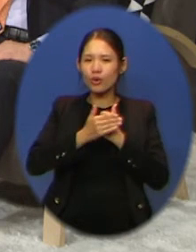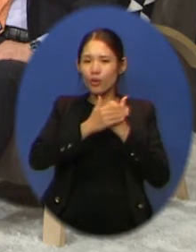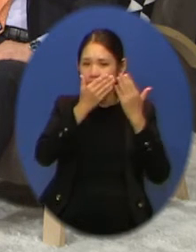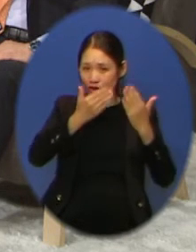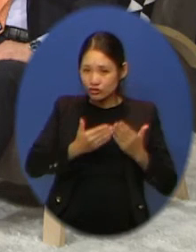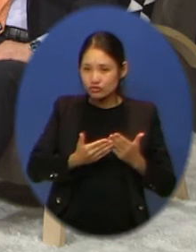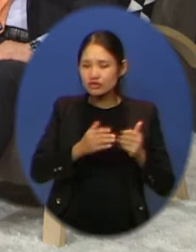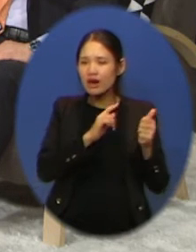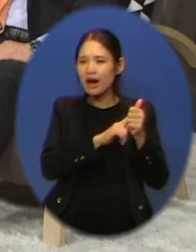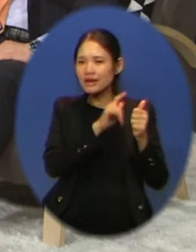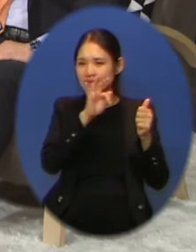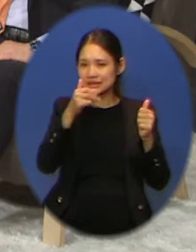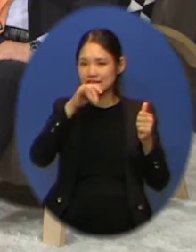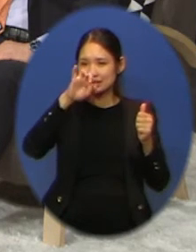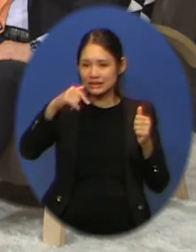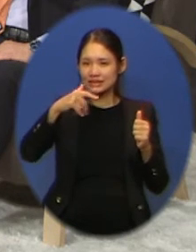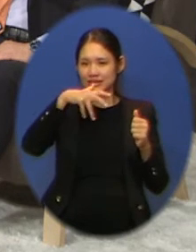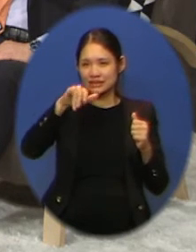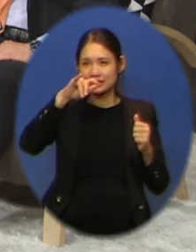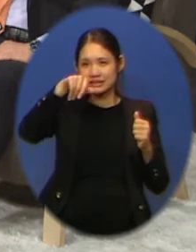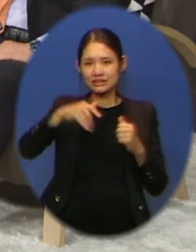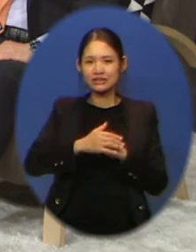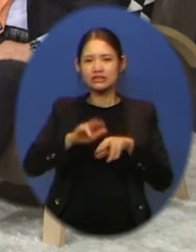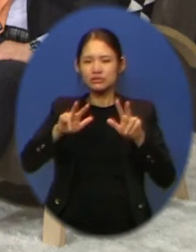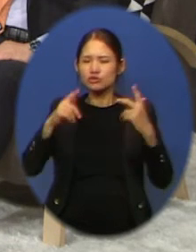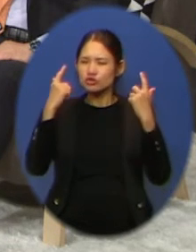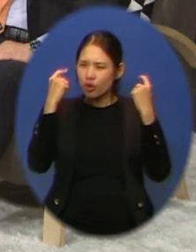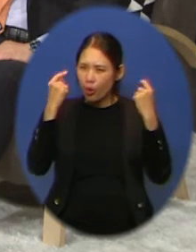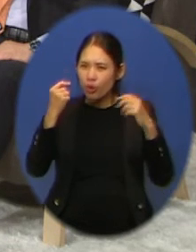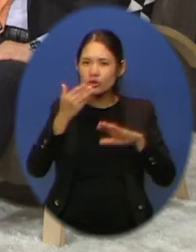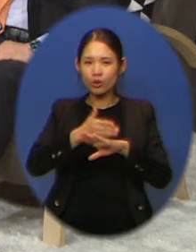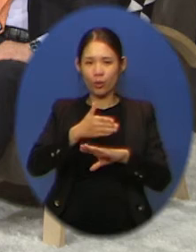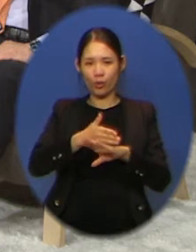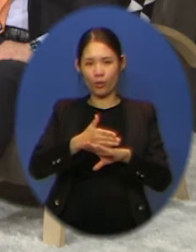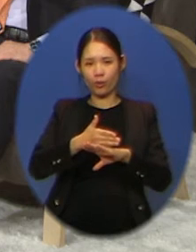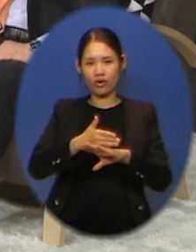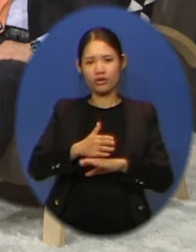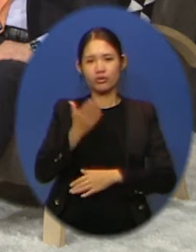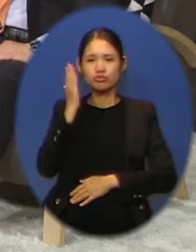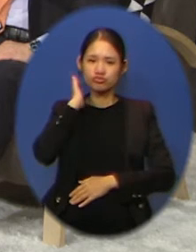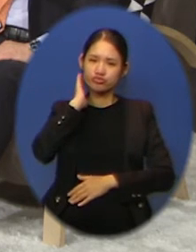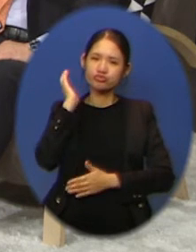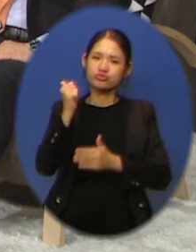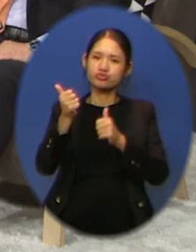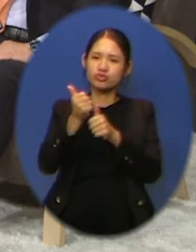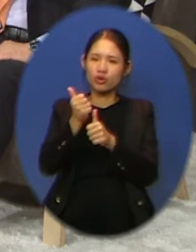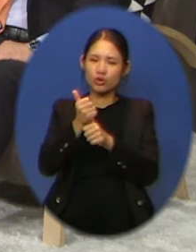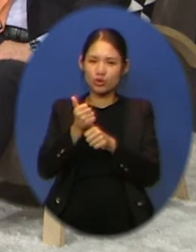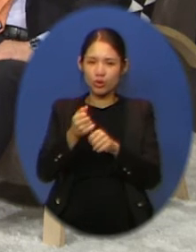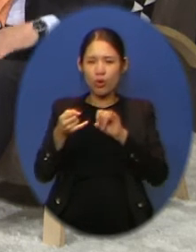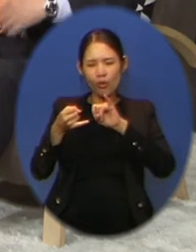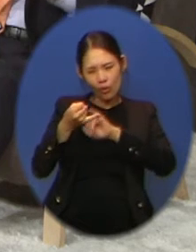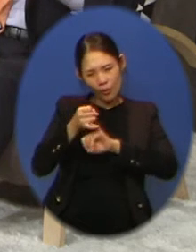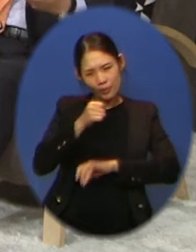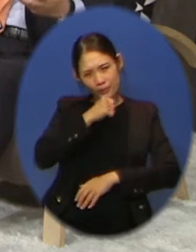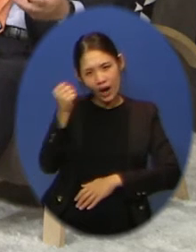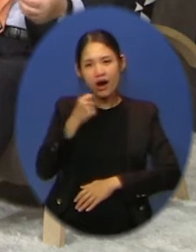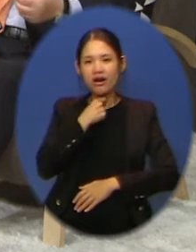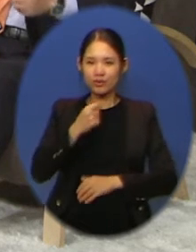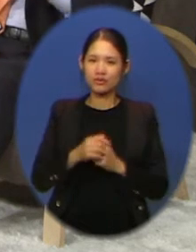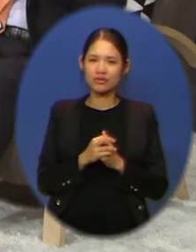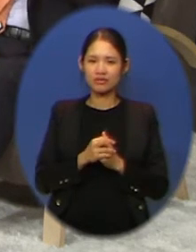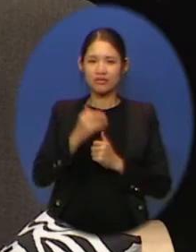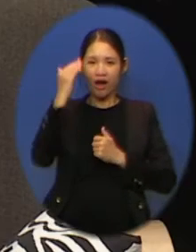김글리치고 지금도 고맙게 생각하는데 요새 부통령 명망에 오르는데 됐으면 좋겠습니다. 네, 글쎄요. 맞아요. 예. 우리나라에서도